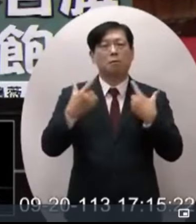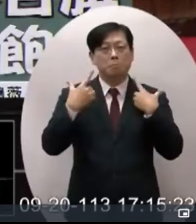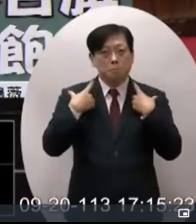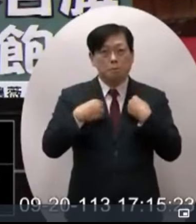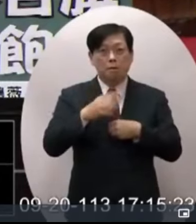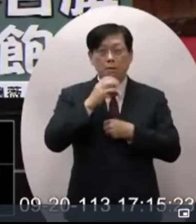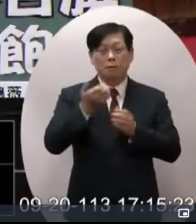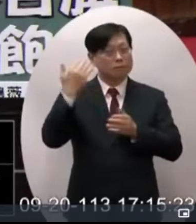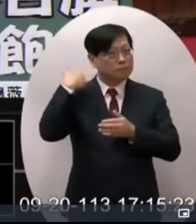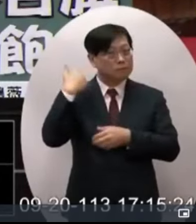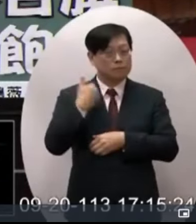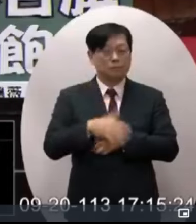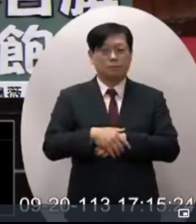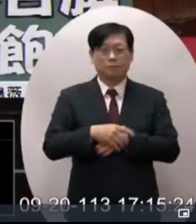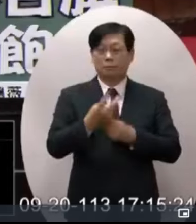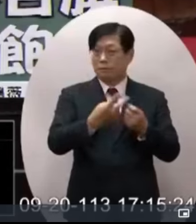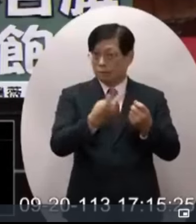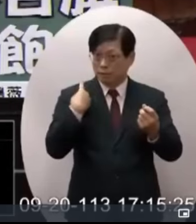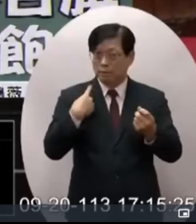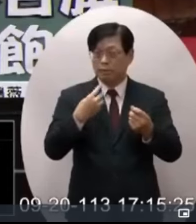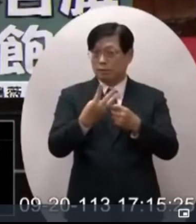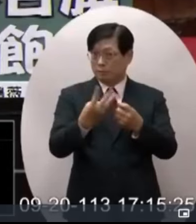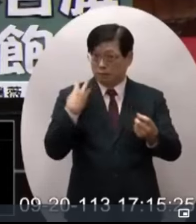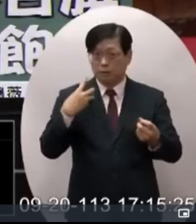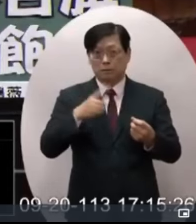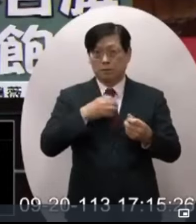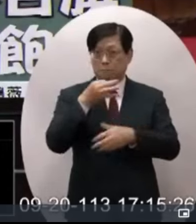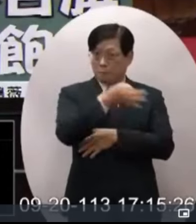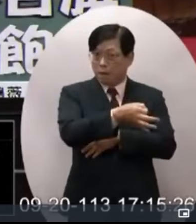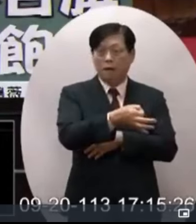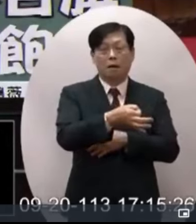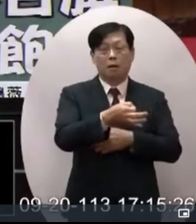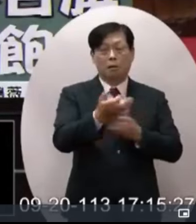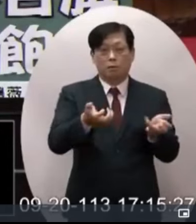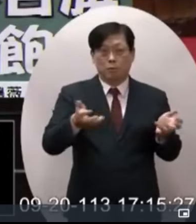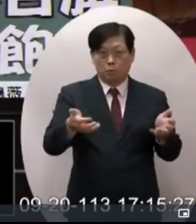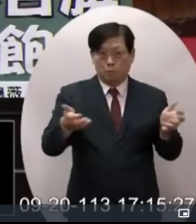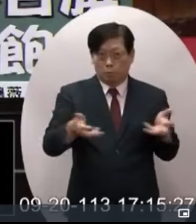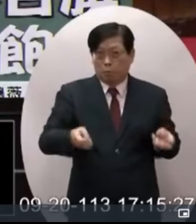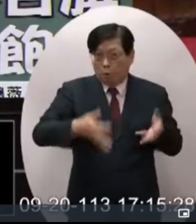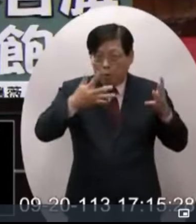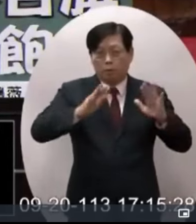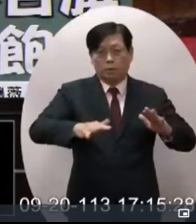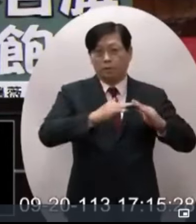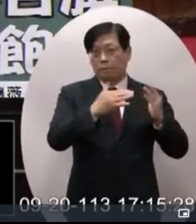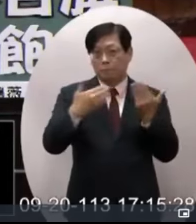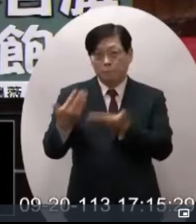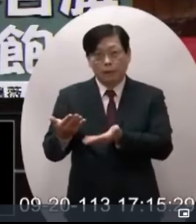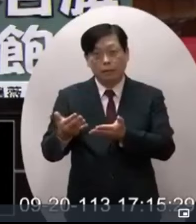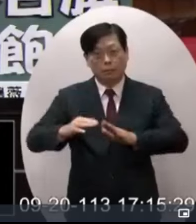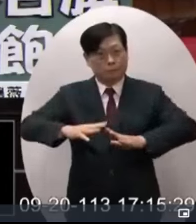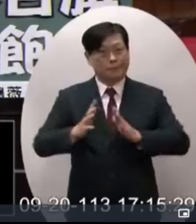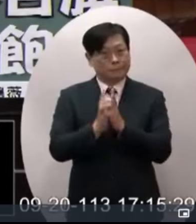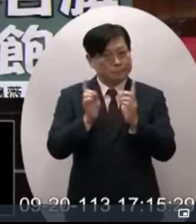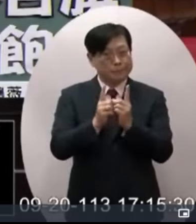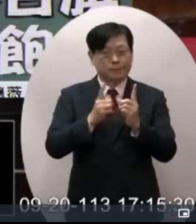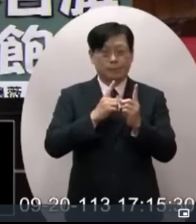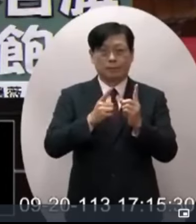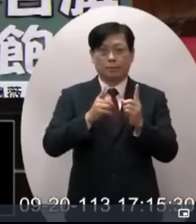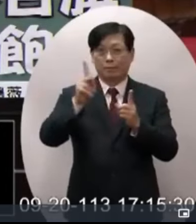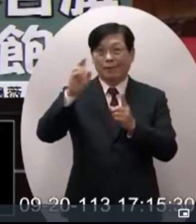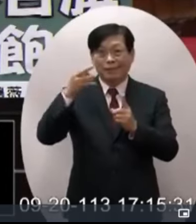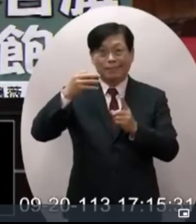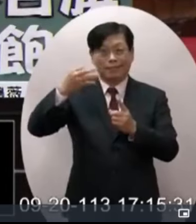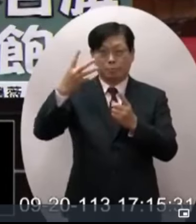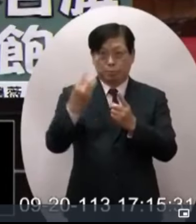来在之前，也许2年前、3年前他买预售屋，然后现在开始要交屋了，他现在立刻面临到他